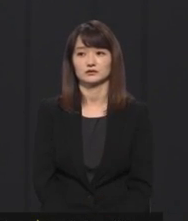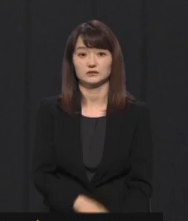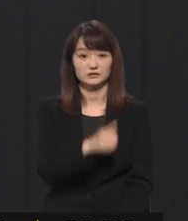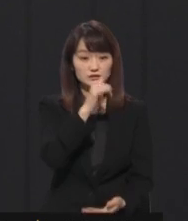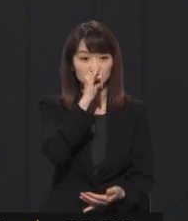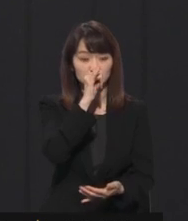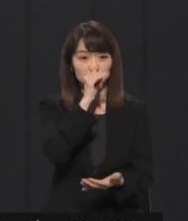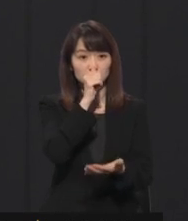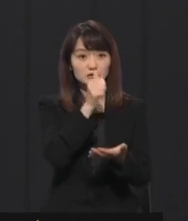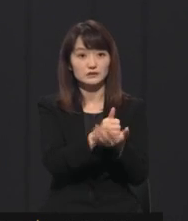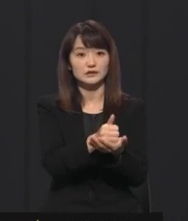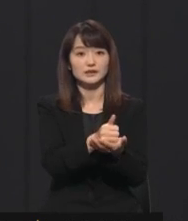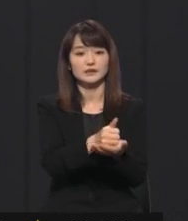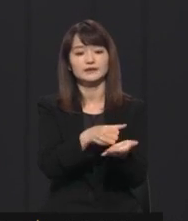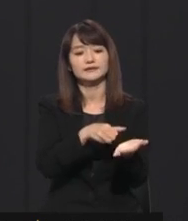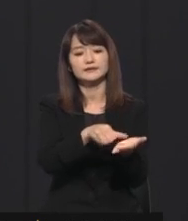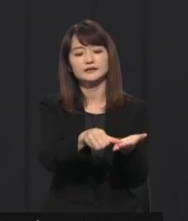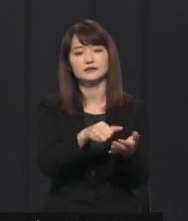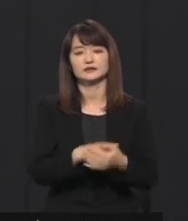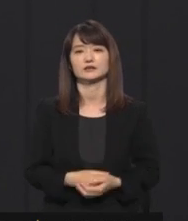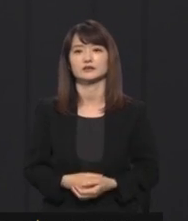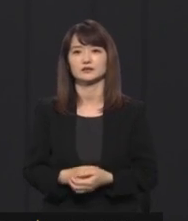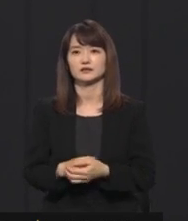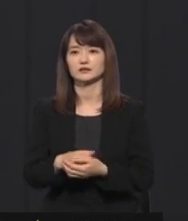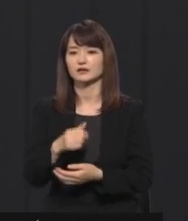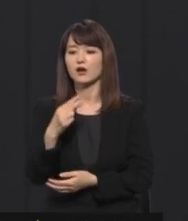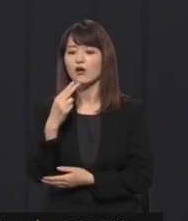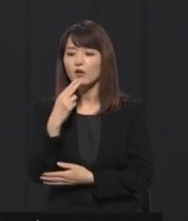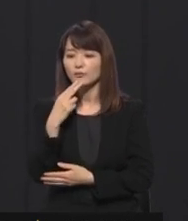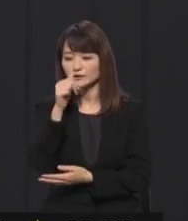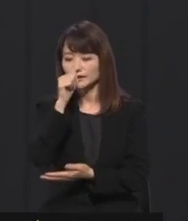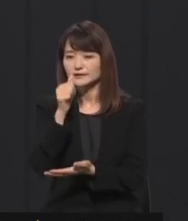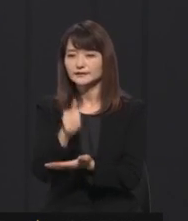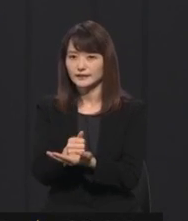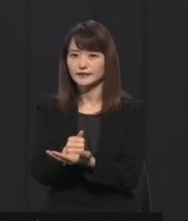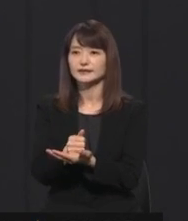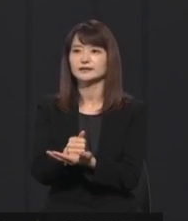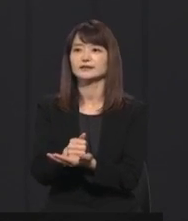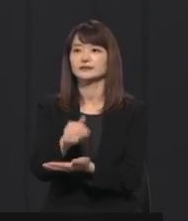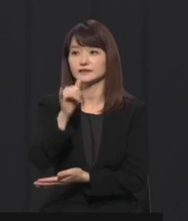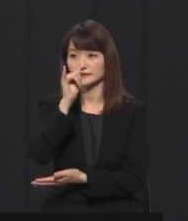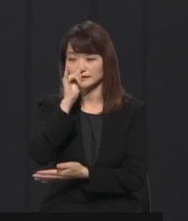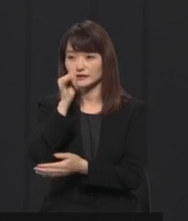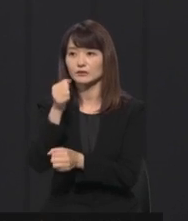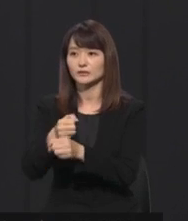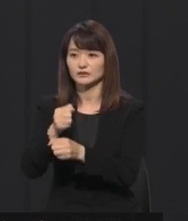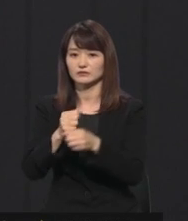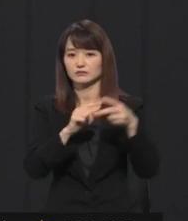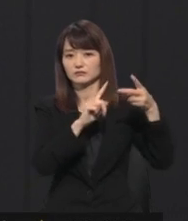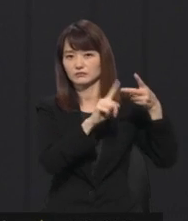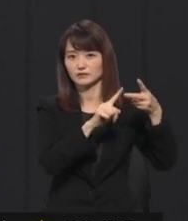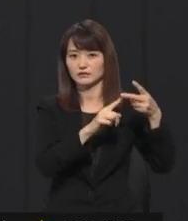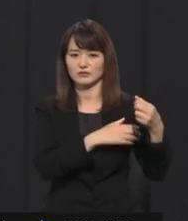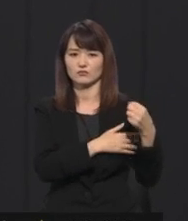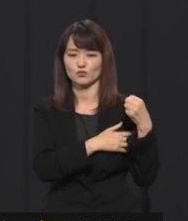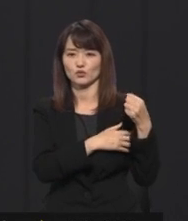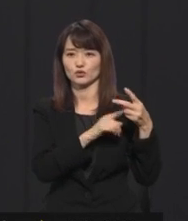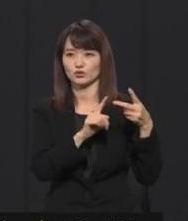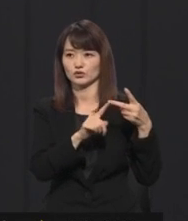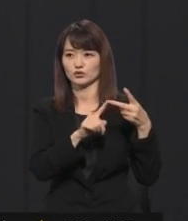없애 준다는 거구나 아니면 없었던 죄를 있게 만드는 것 두가지 잖아요 이전 자면 뭐 권력이 고